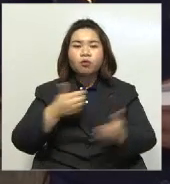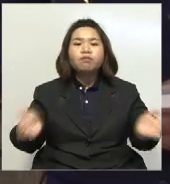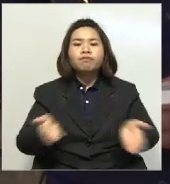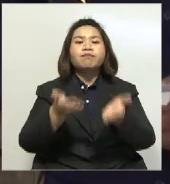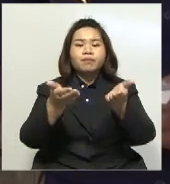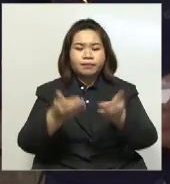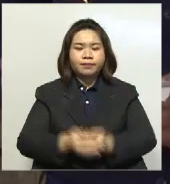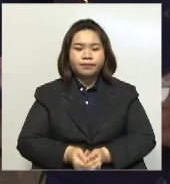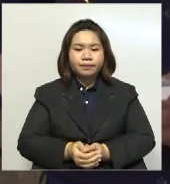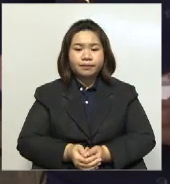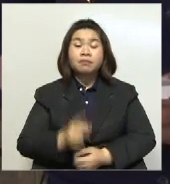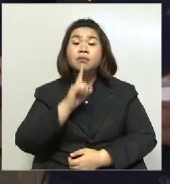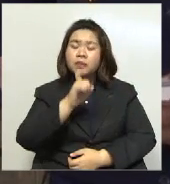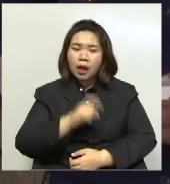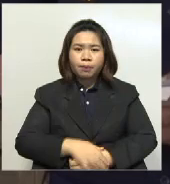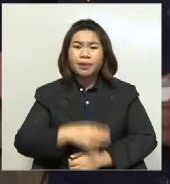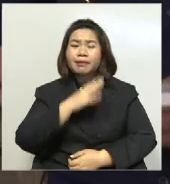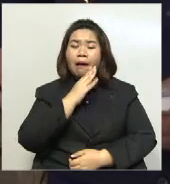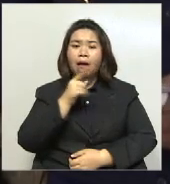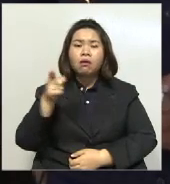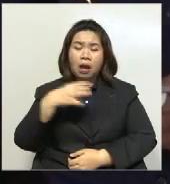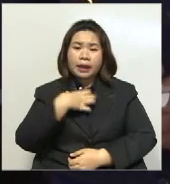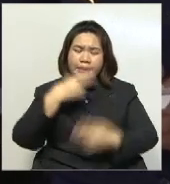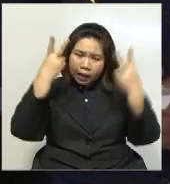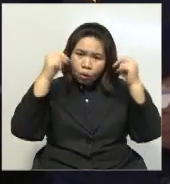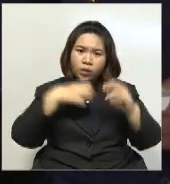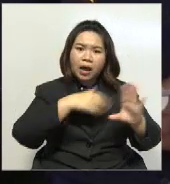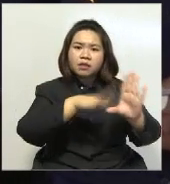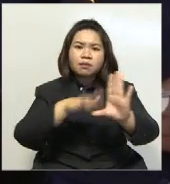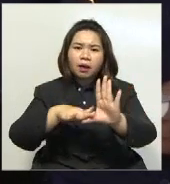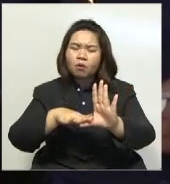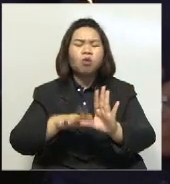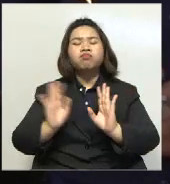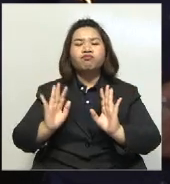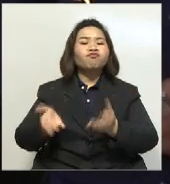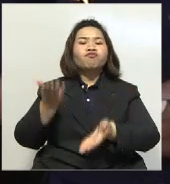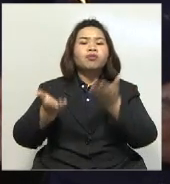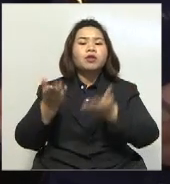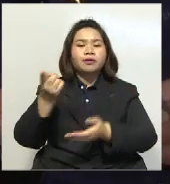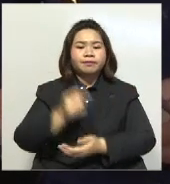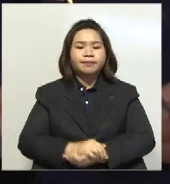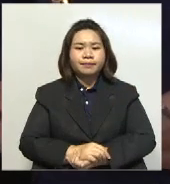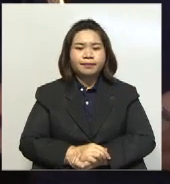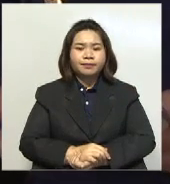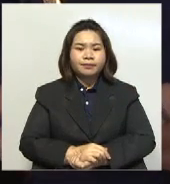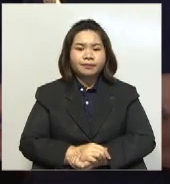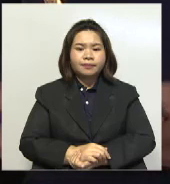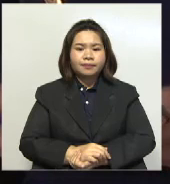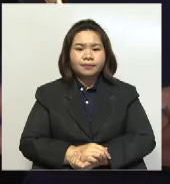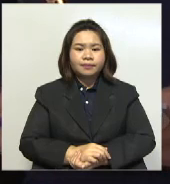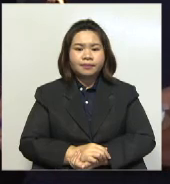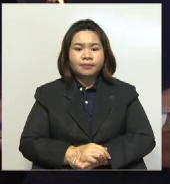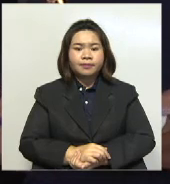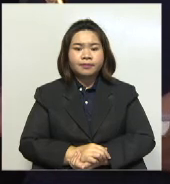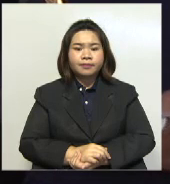สนุนอยู่ ส่วนจะเป็นพรรคไหนยังไงนี่ก็แล้วแต่ท่านนายก นายกเขาจะคิดว่าเขาจะควรจะอยู่พรรคไหนควรจะท่าน